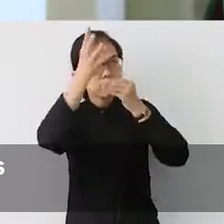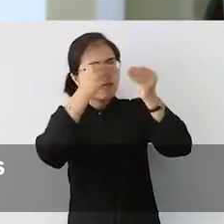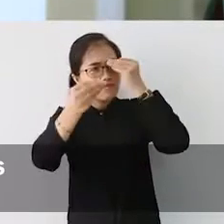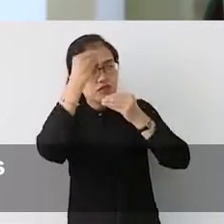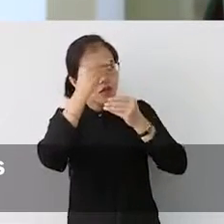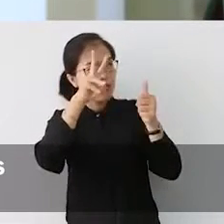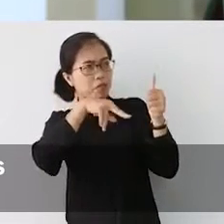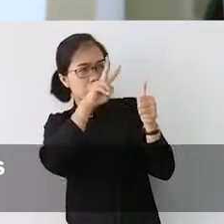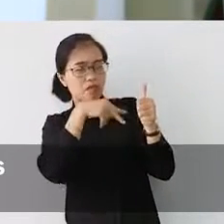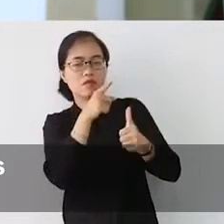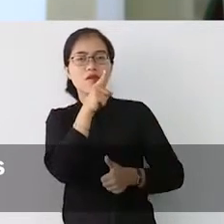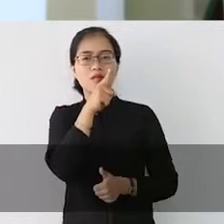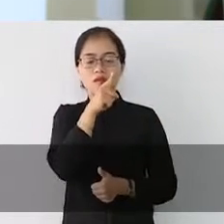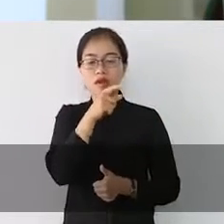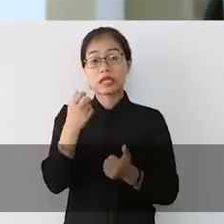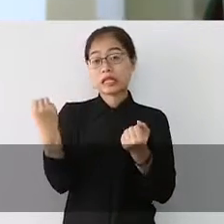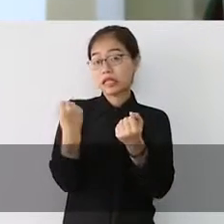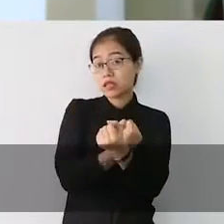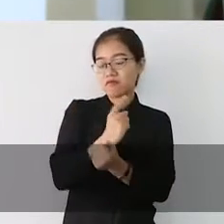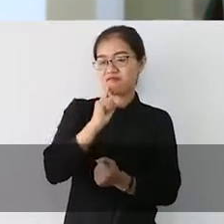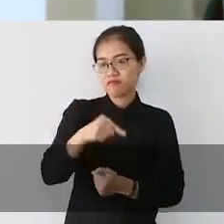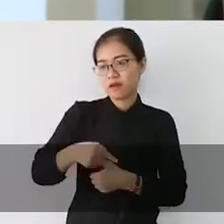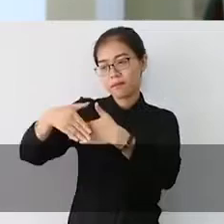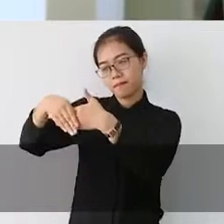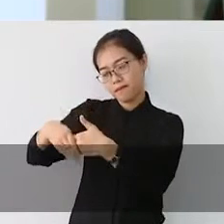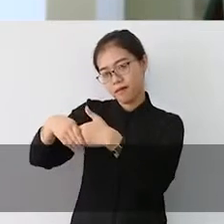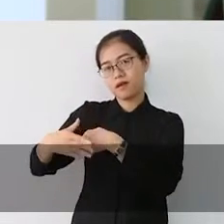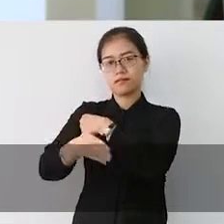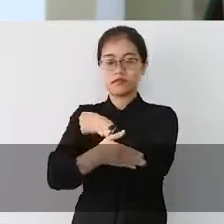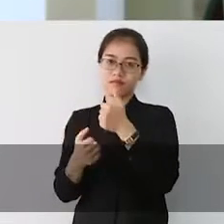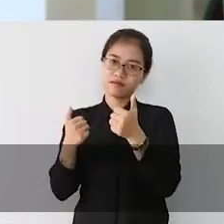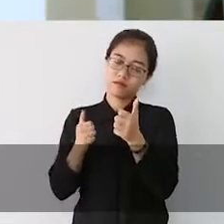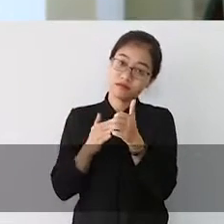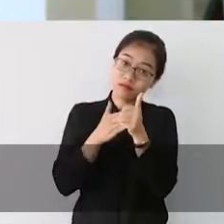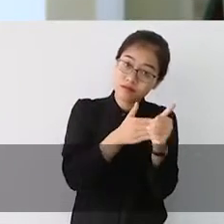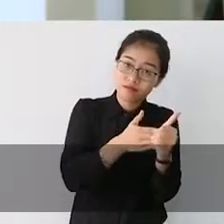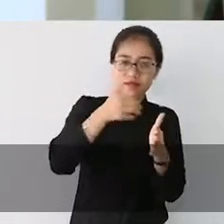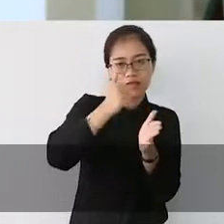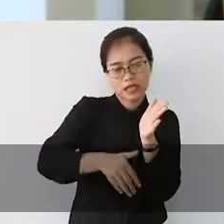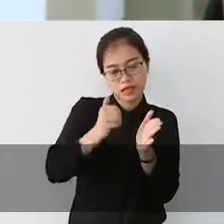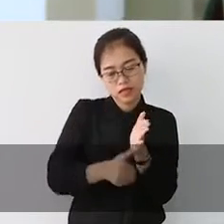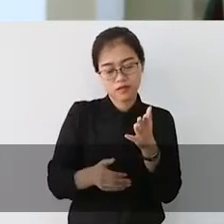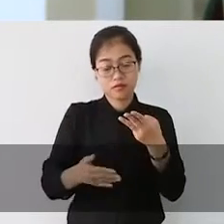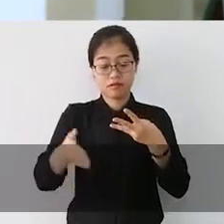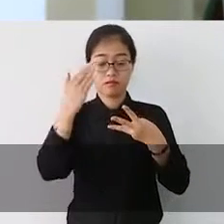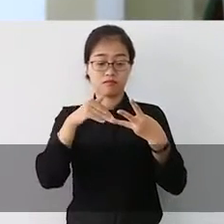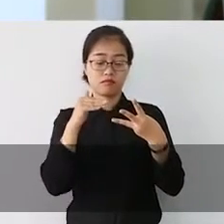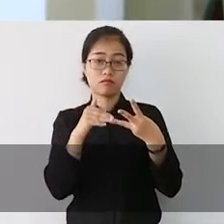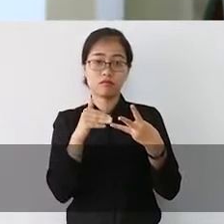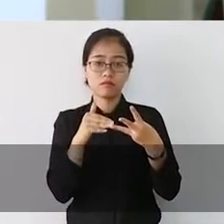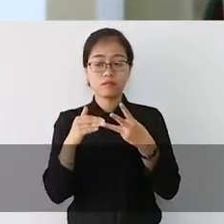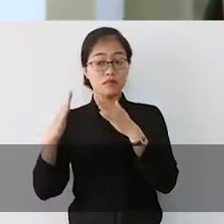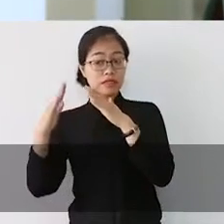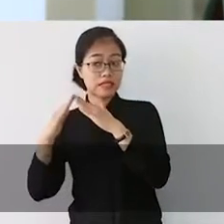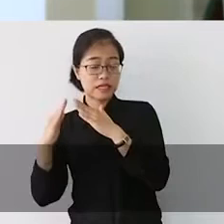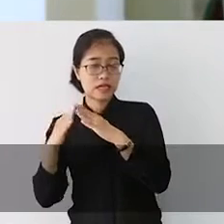pháp trực quan để quan sát. Chính vì vậy mà phải nhờ đến các bạn hướng dẫn. Rồi thứ ba nữa là việc mà